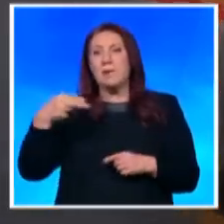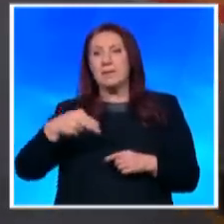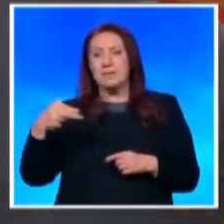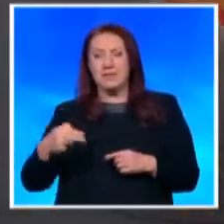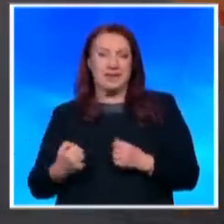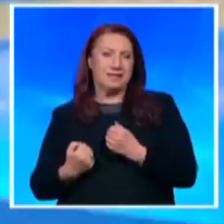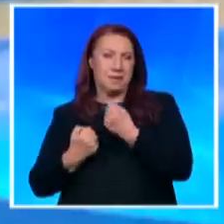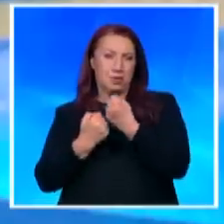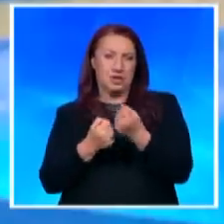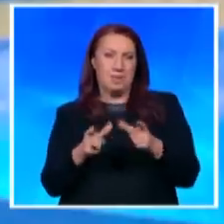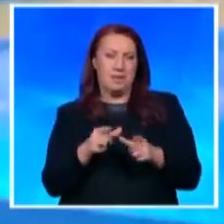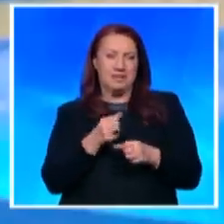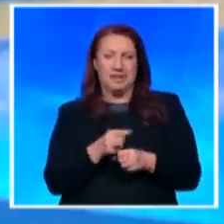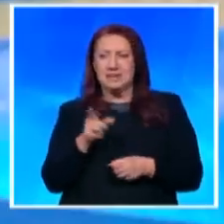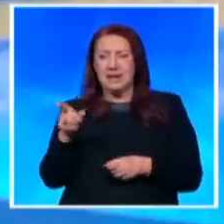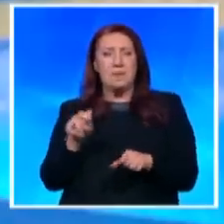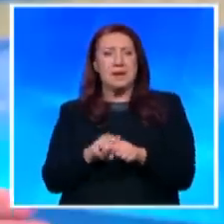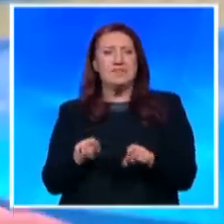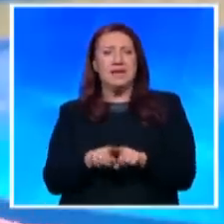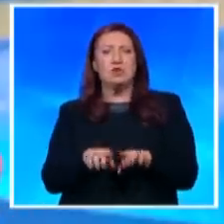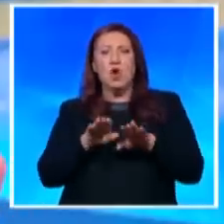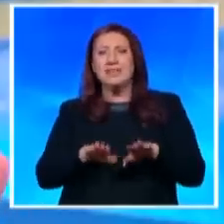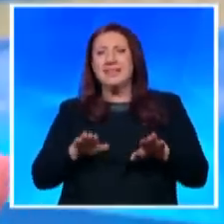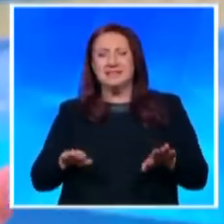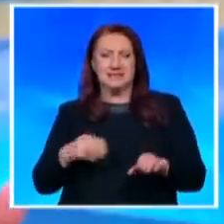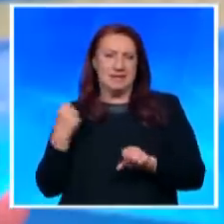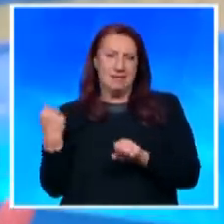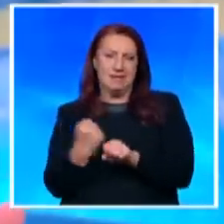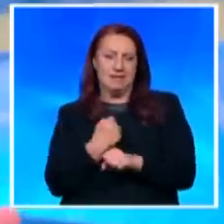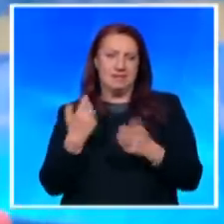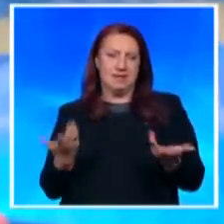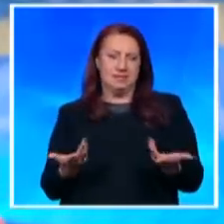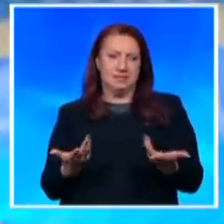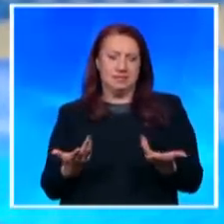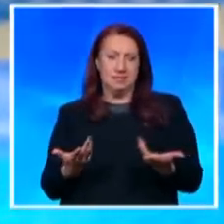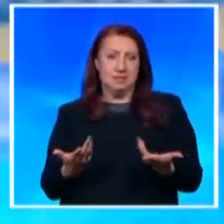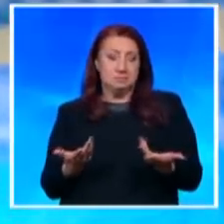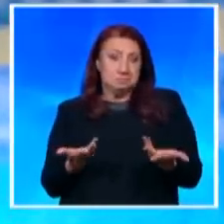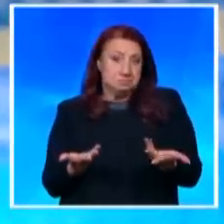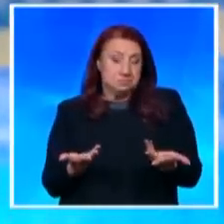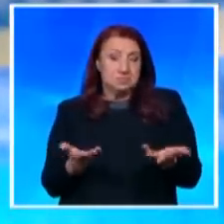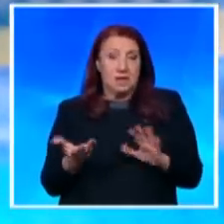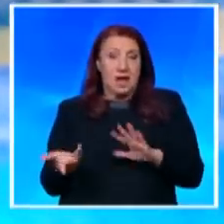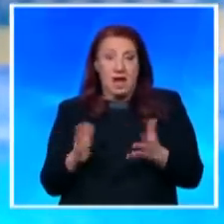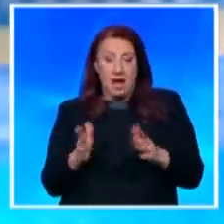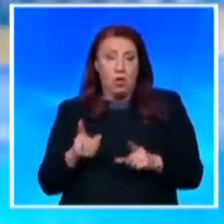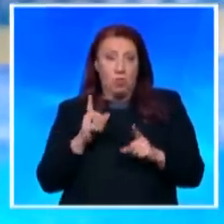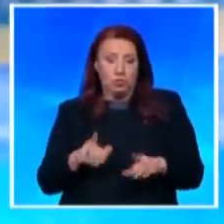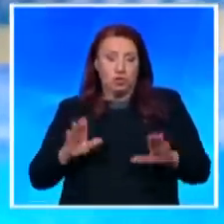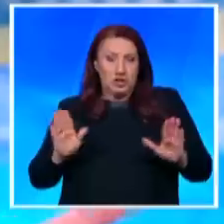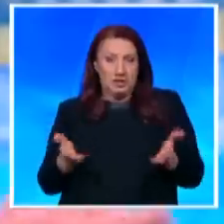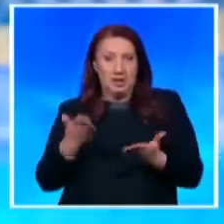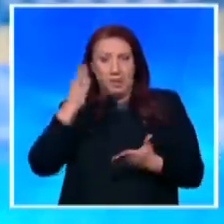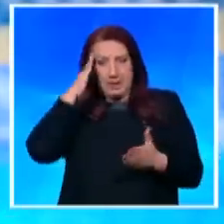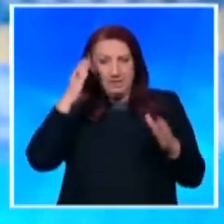мандата като детски инат. Това, което може да стане с първия мандат, ако има мнозинство, ще стане. Ако